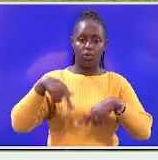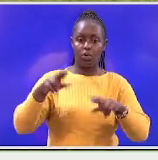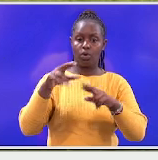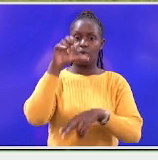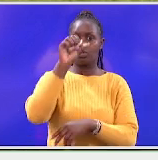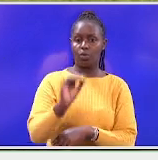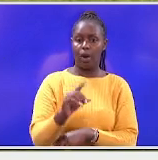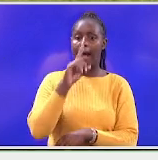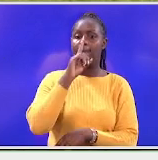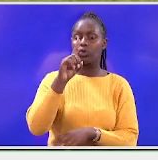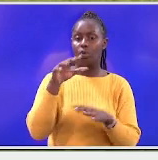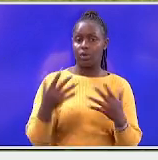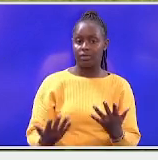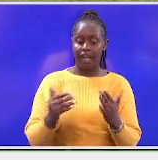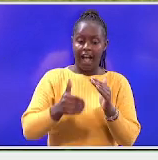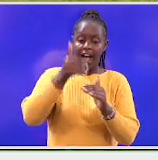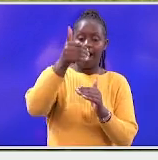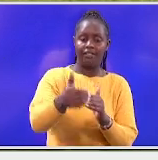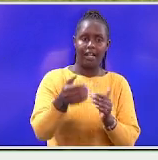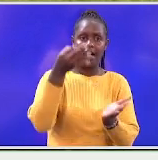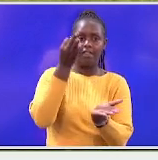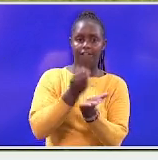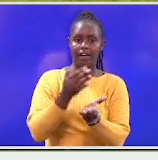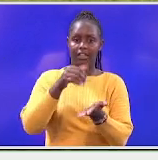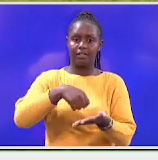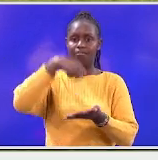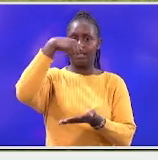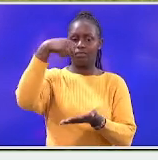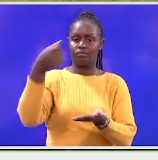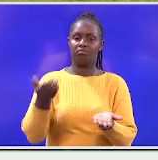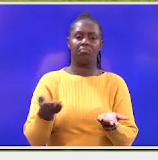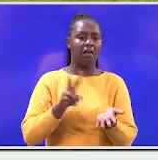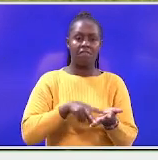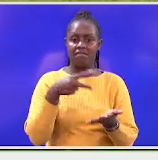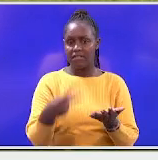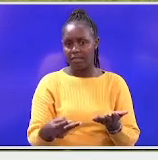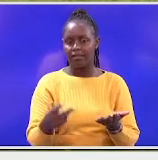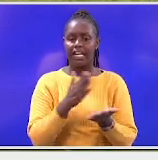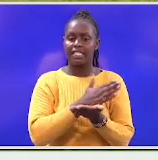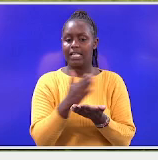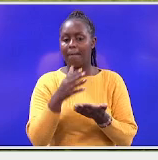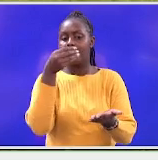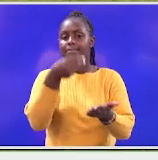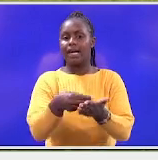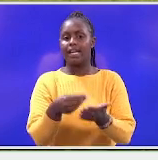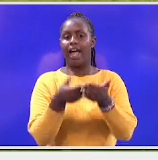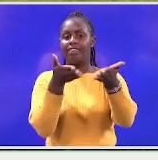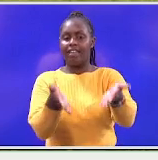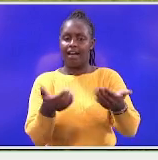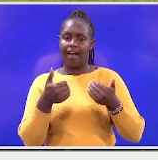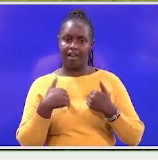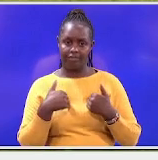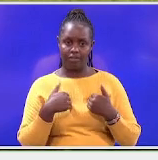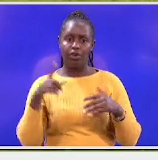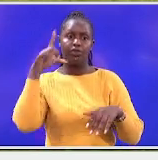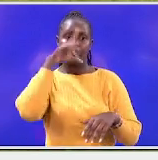so sure even after the finance bill flopped, there is some money that has been kept for